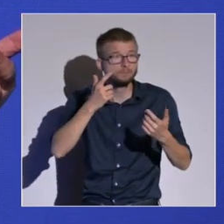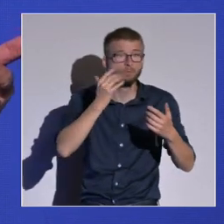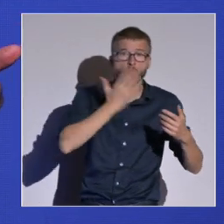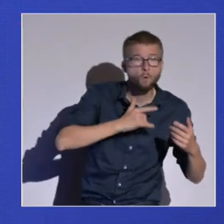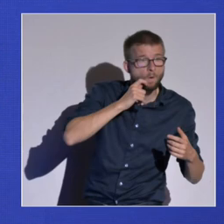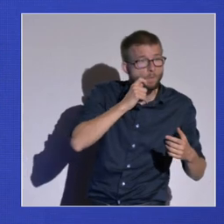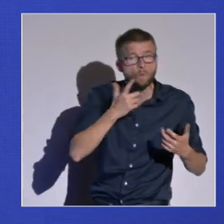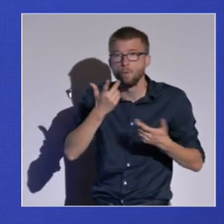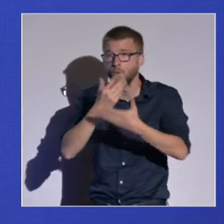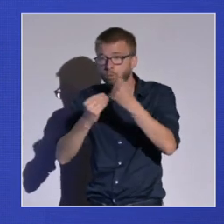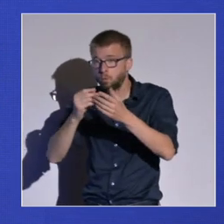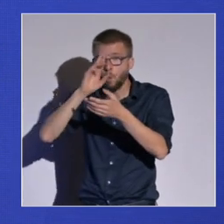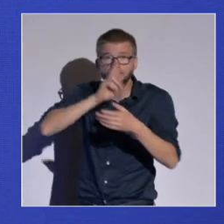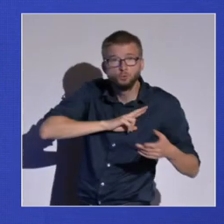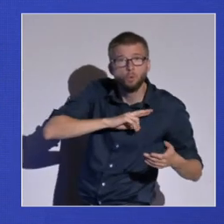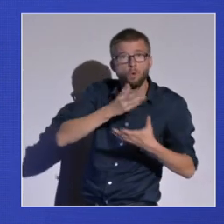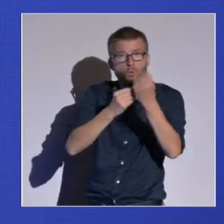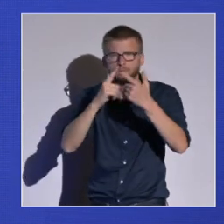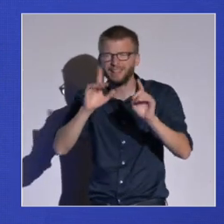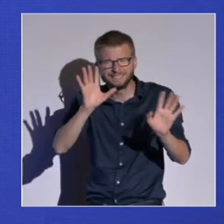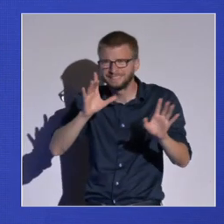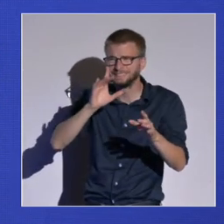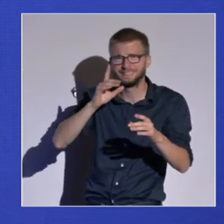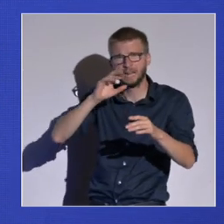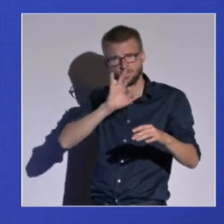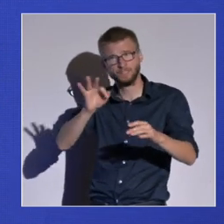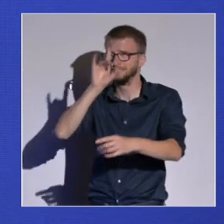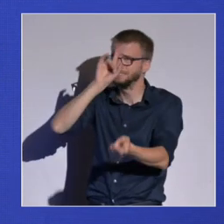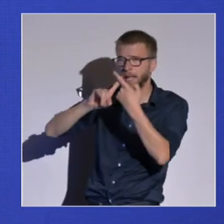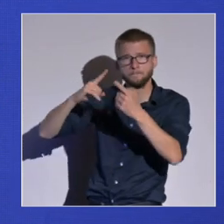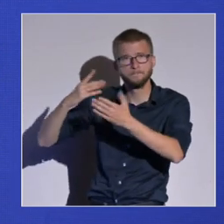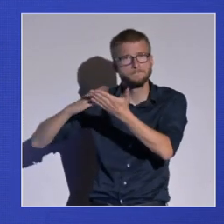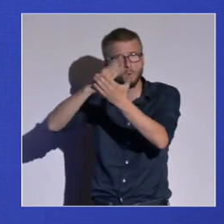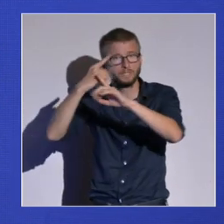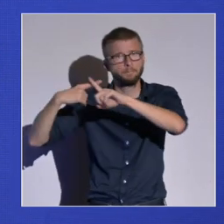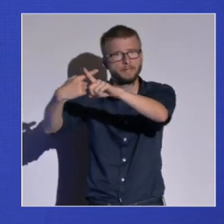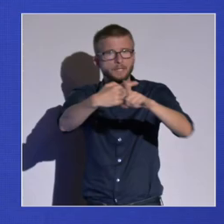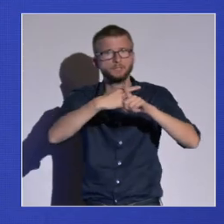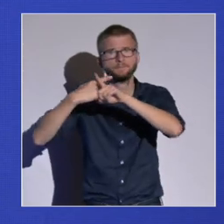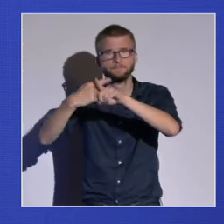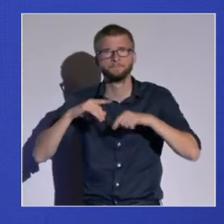de religion c'est une question de projet partagé et c'est ce projet là